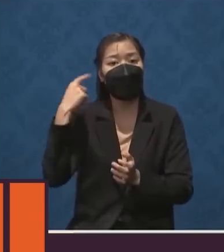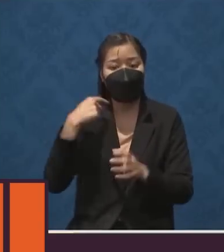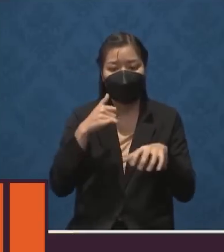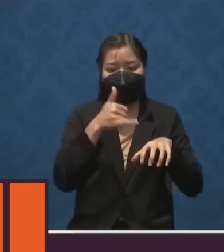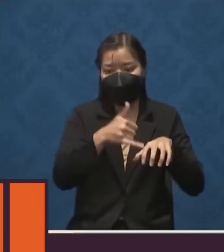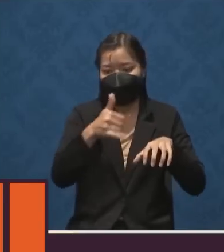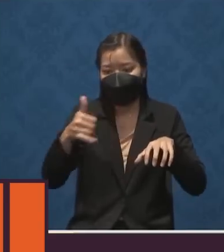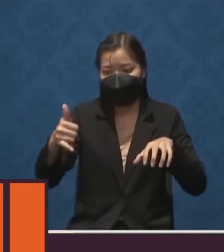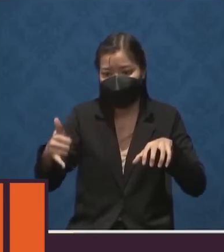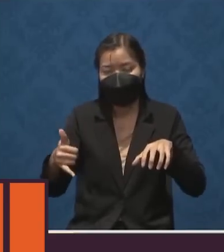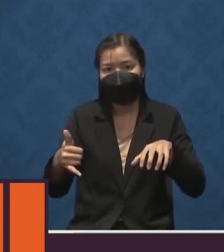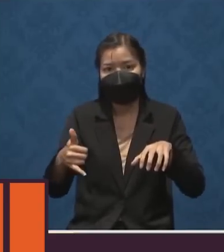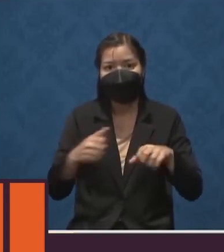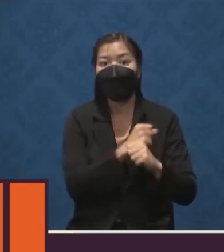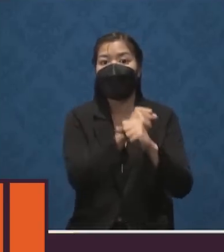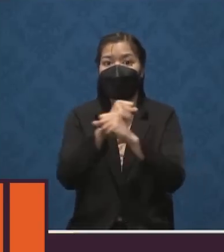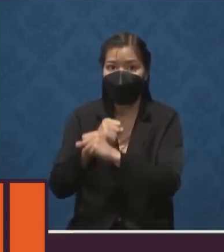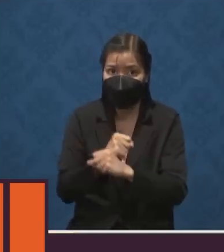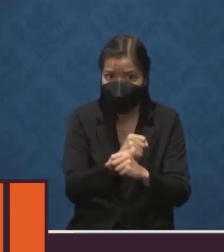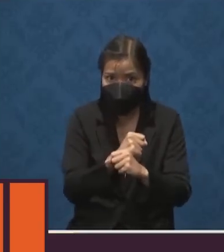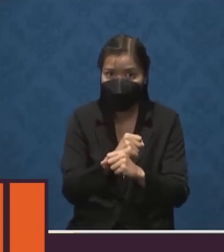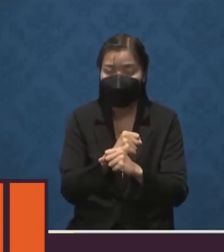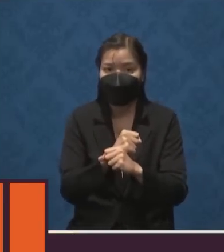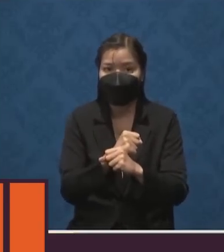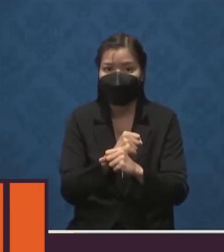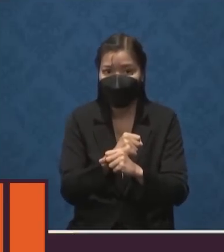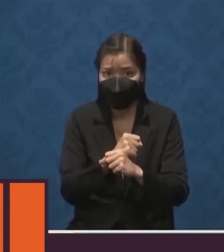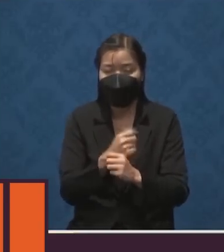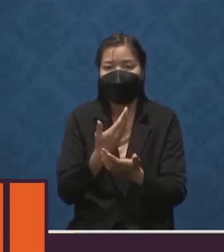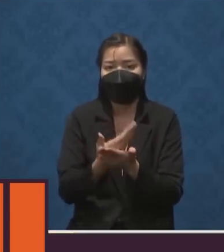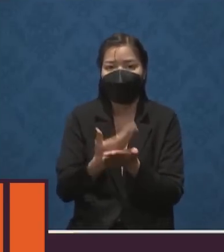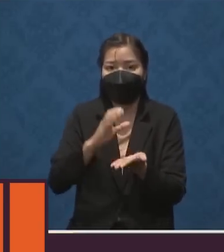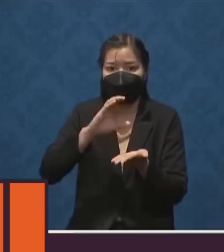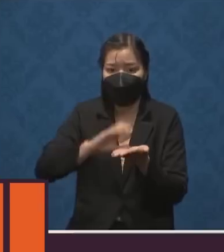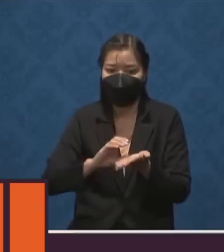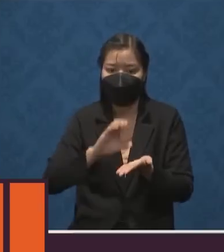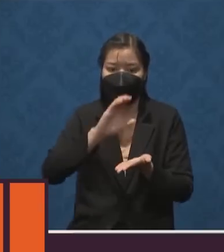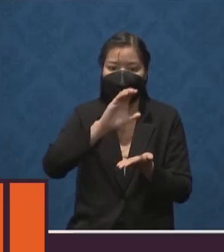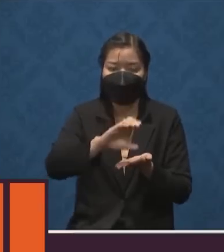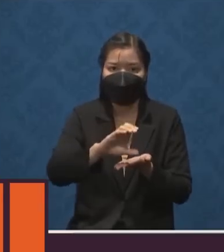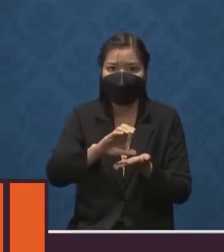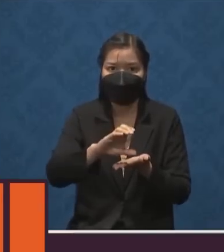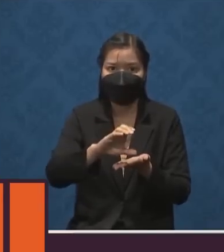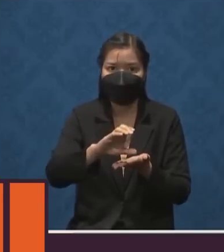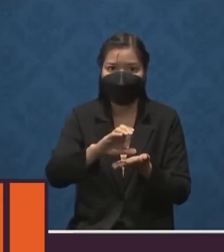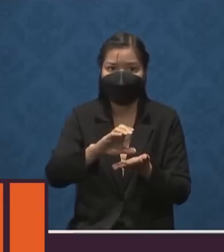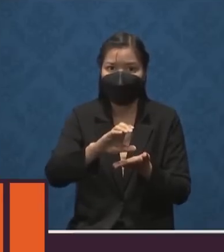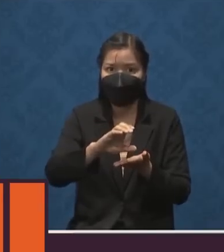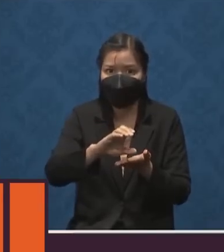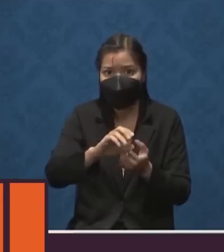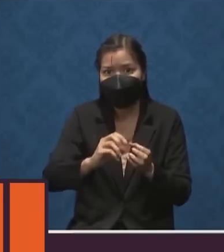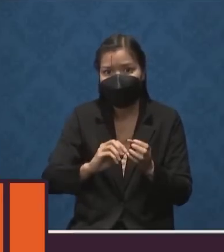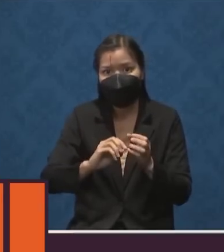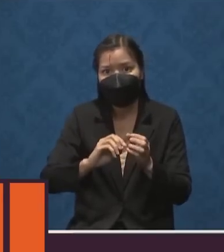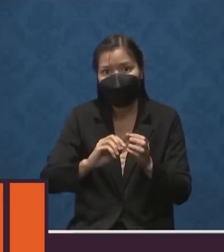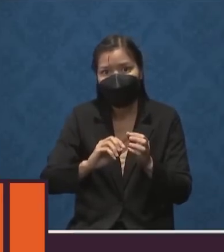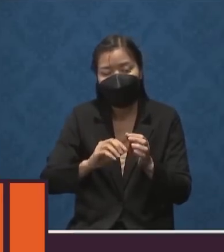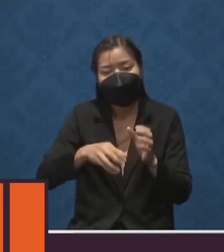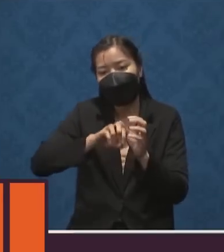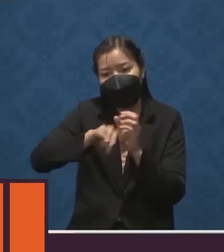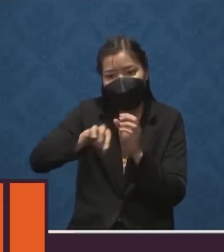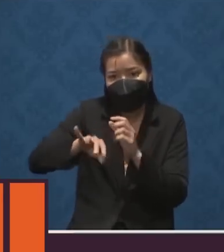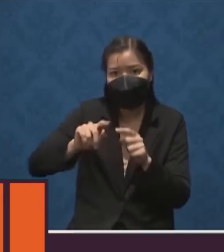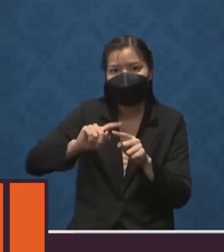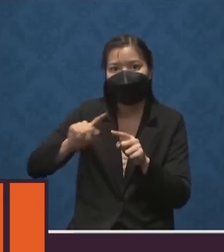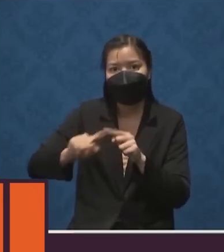อกั คลีก ลหเมอดถางเพศเราจะมงบภo สำรการ เพิมงมาณสำบควบคุมและกจัดมภาวะ 2 เท่าจากปจุบันและเราก็จะ